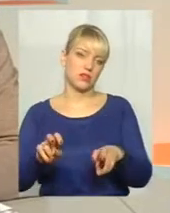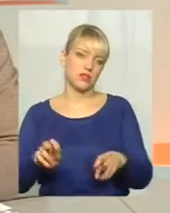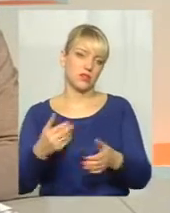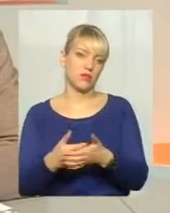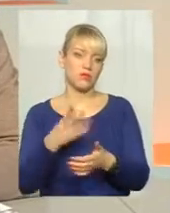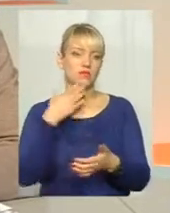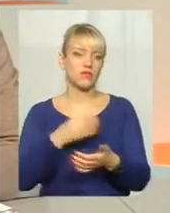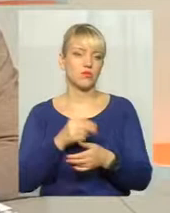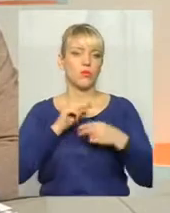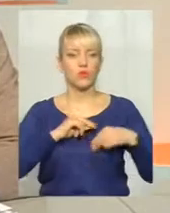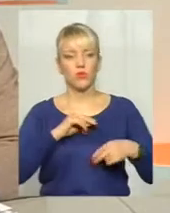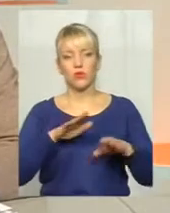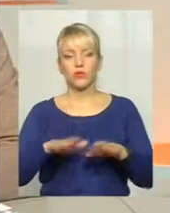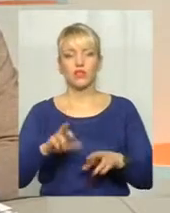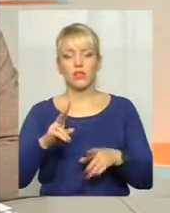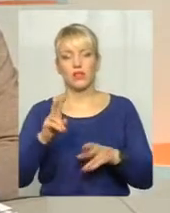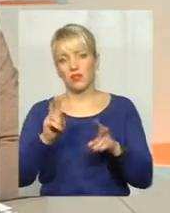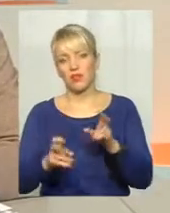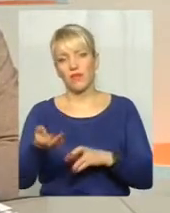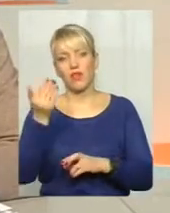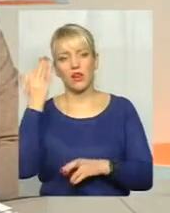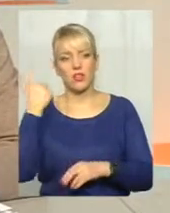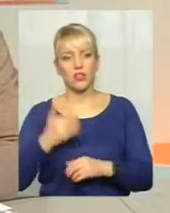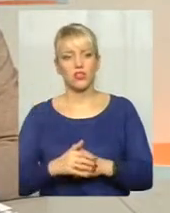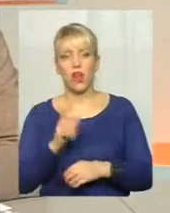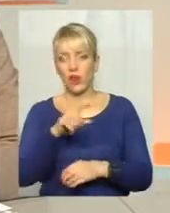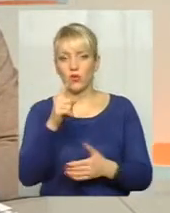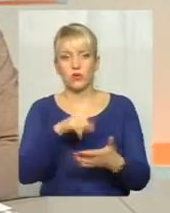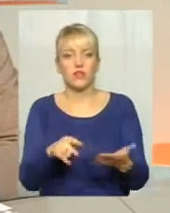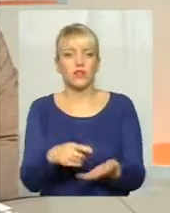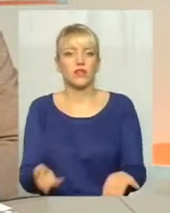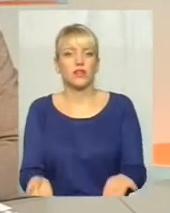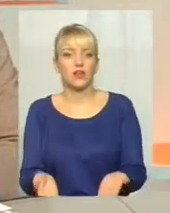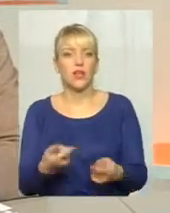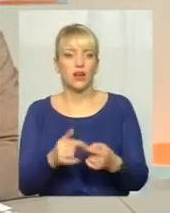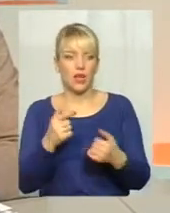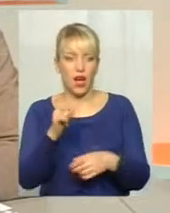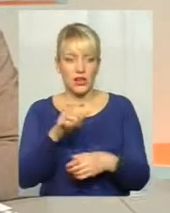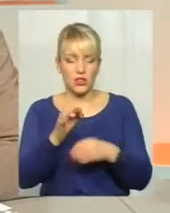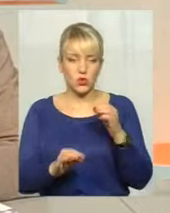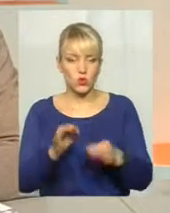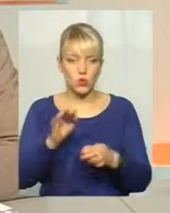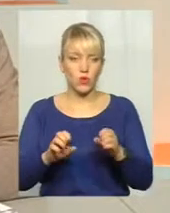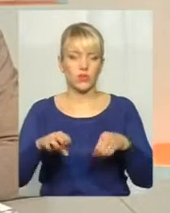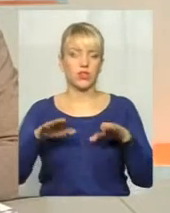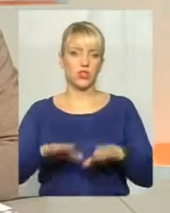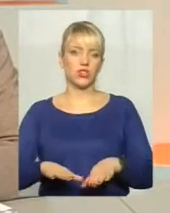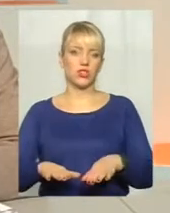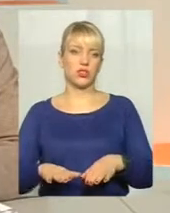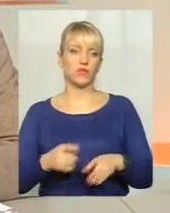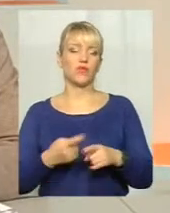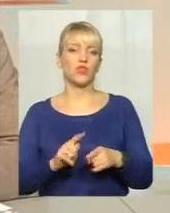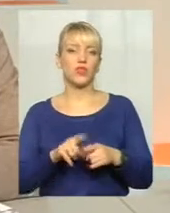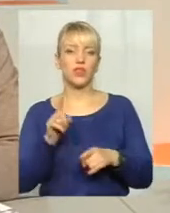на своєму робочому місці, як сидів раніше, і людей просто зневіра. А вони, вже судові самі рішення, дуже